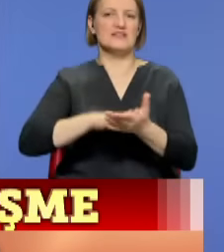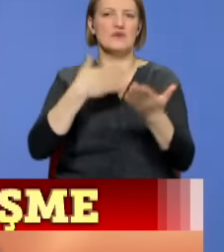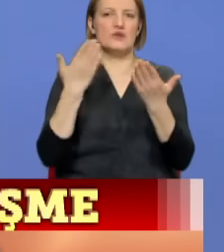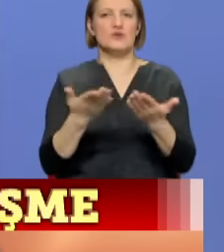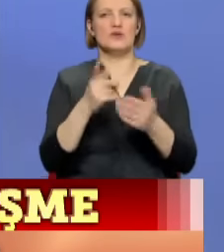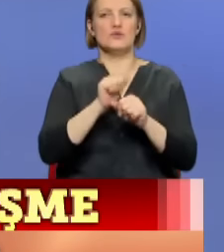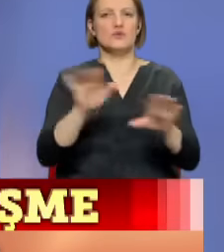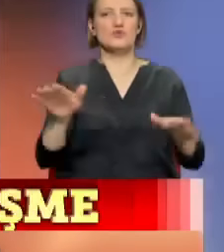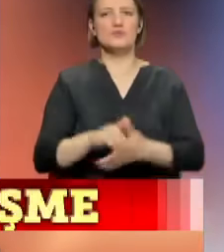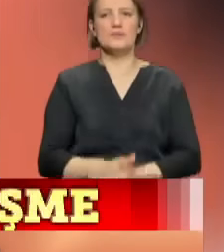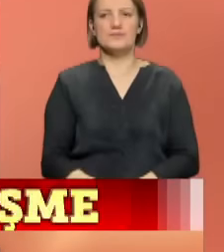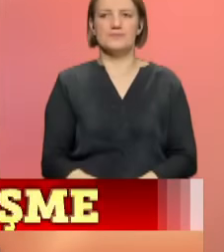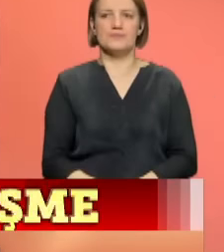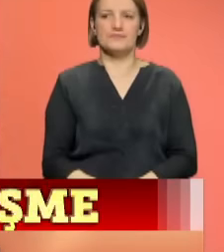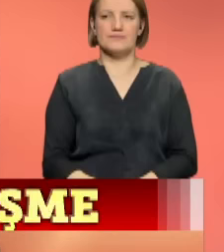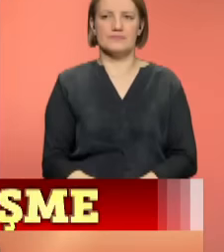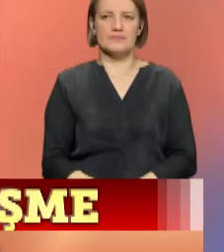edeceğini duyurdu.